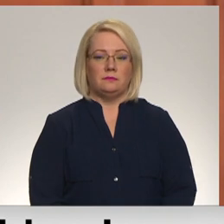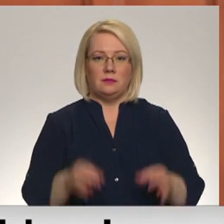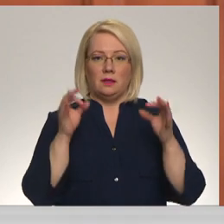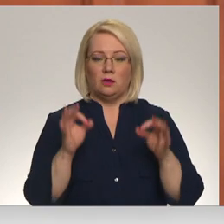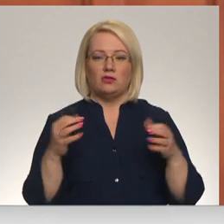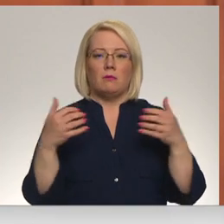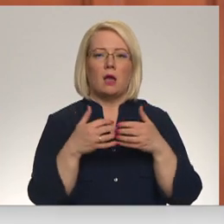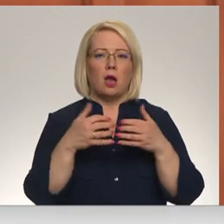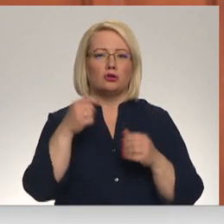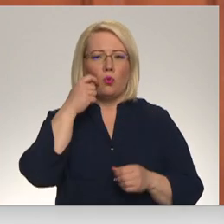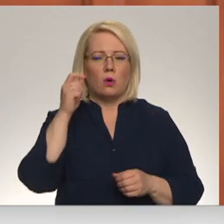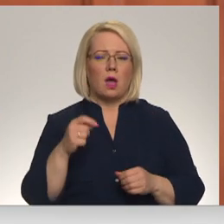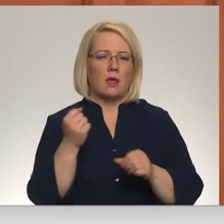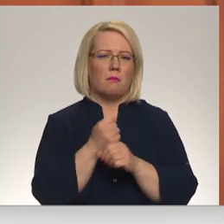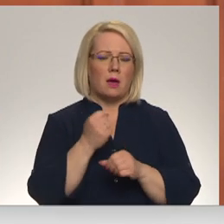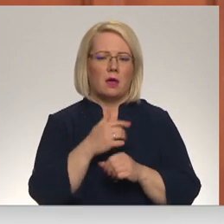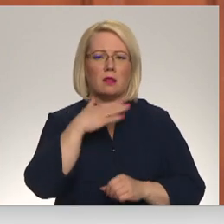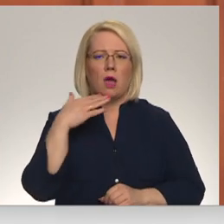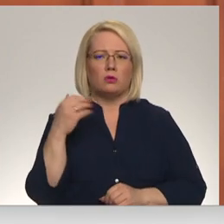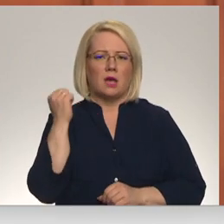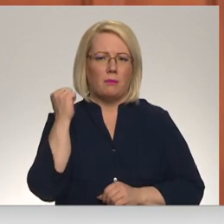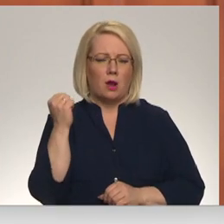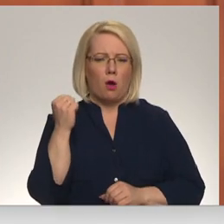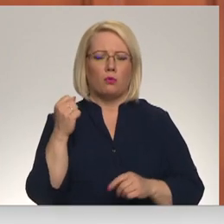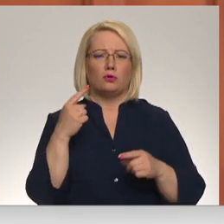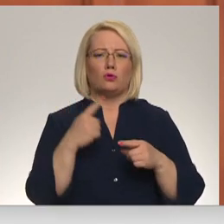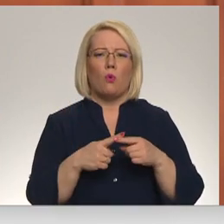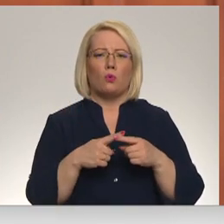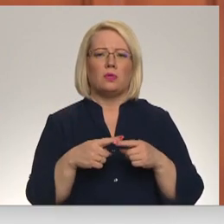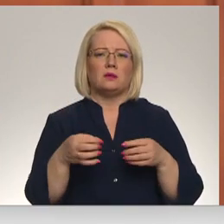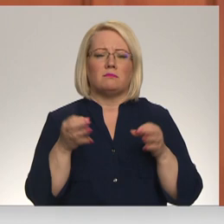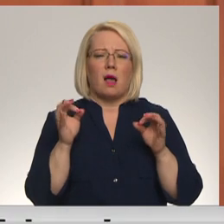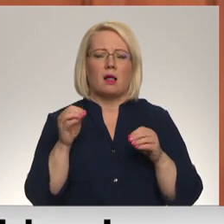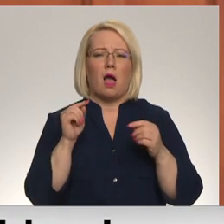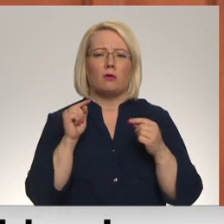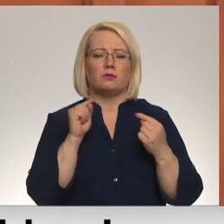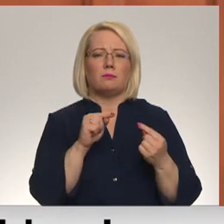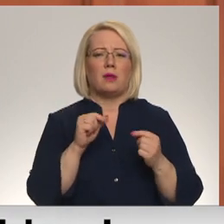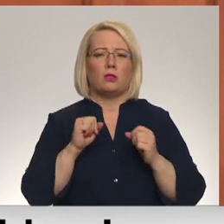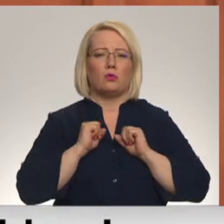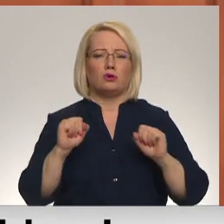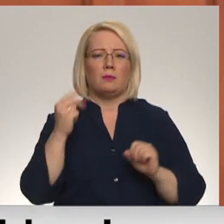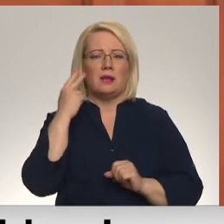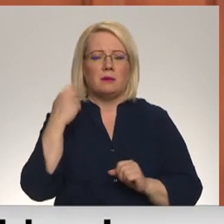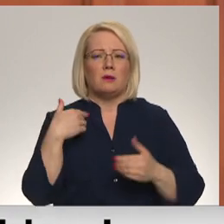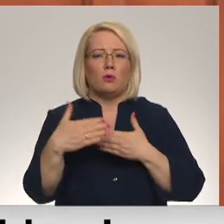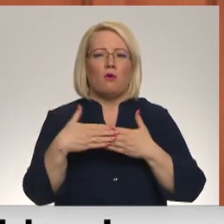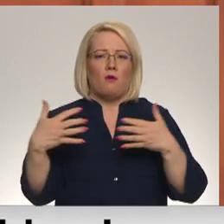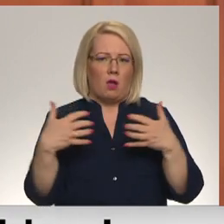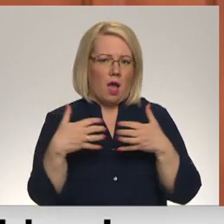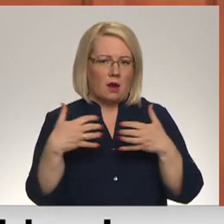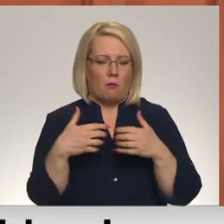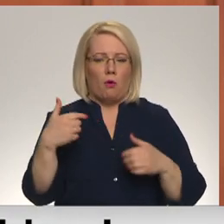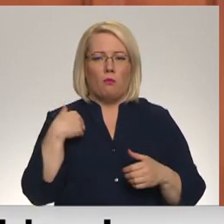Patiešām karš Ukrainā padara mūs daudz apdraudētākus un trauslākus pret drošības riskiem, tāpēc, ka mēs esam ļoti tuvu karam, un tāpēc, ka mums